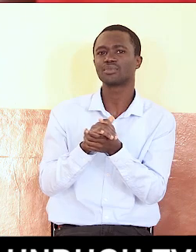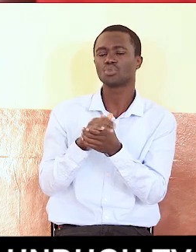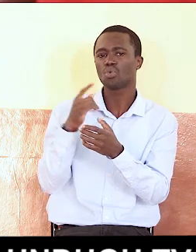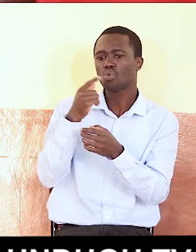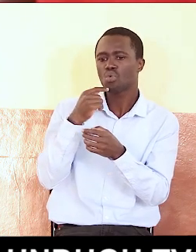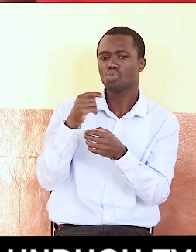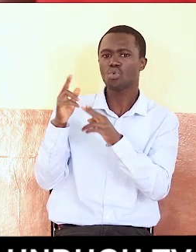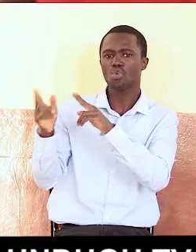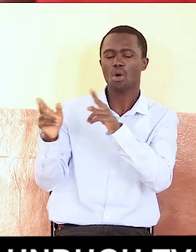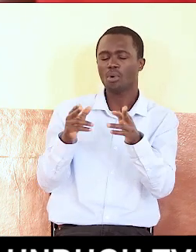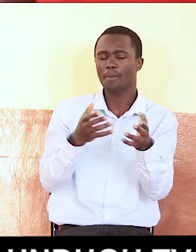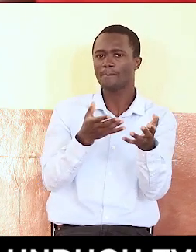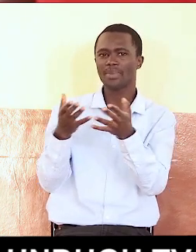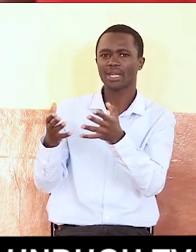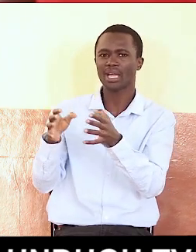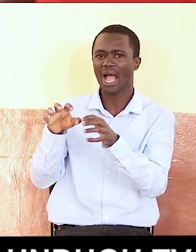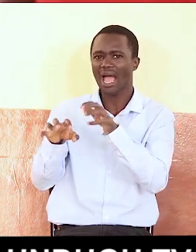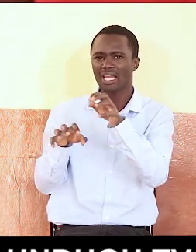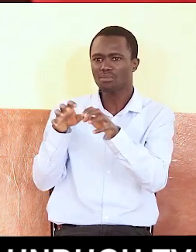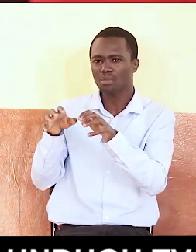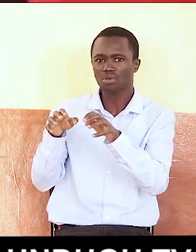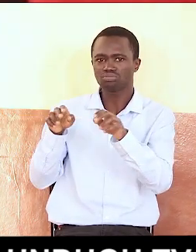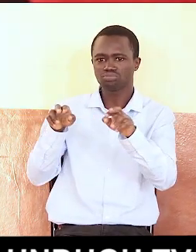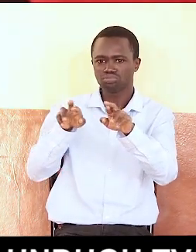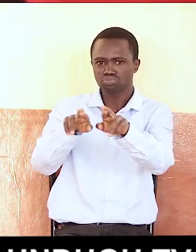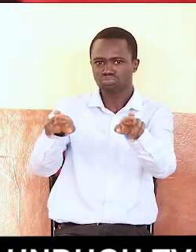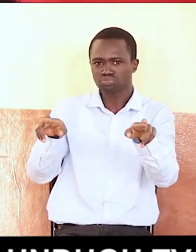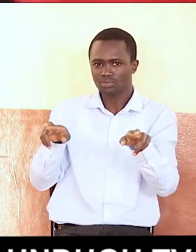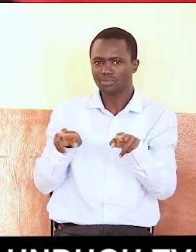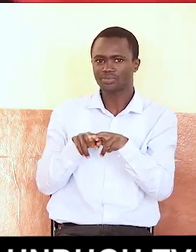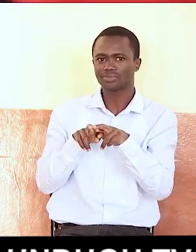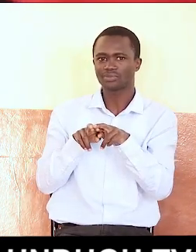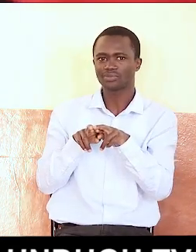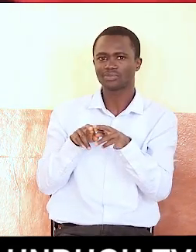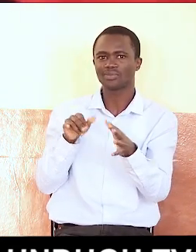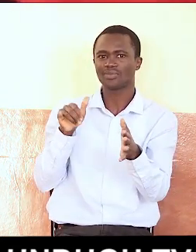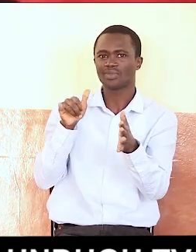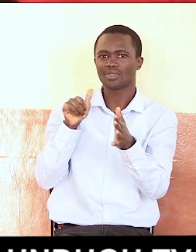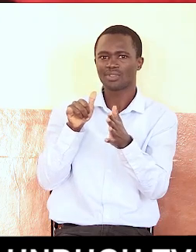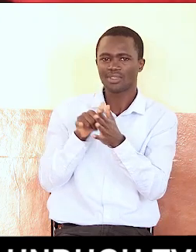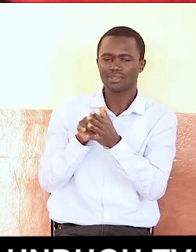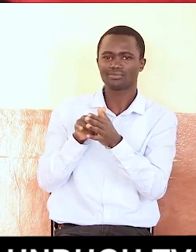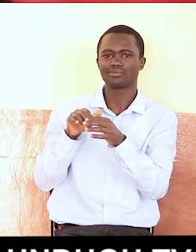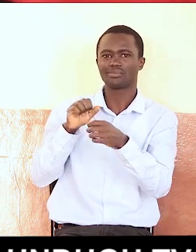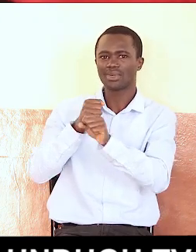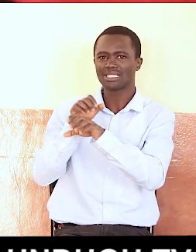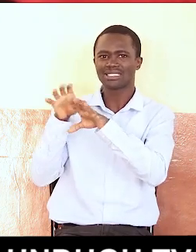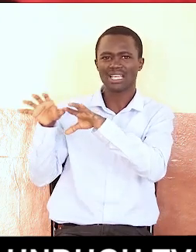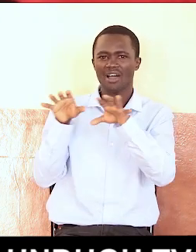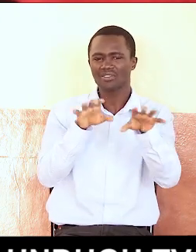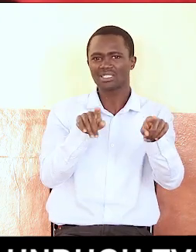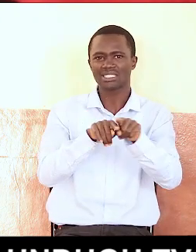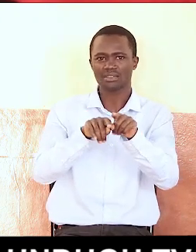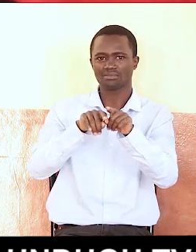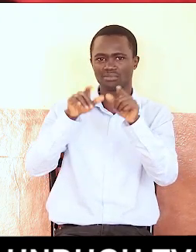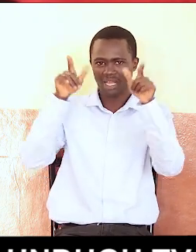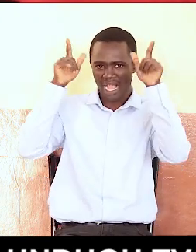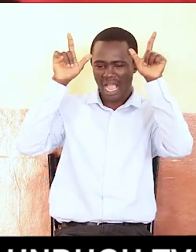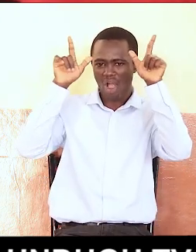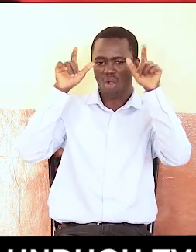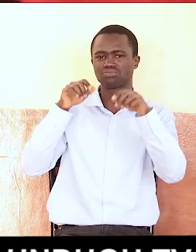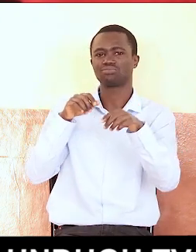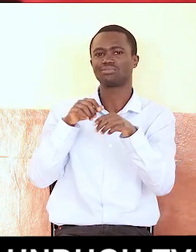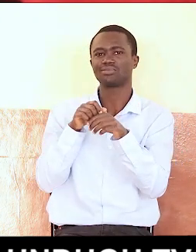anawekwa katika arena ili waweze kuwatosi kama ng'ombe na kuwa